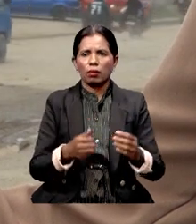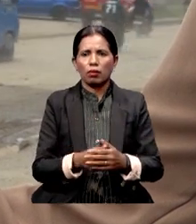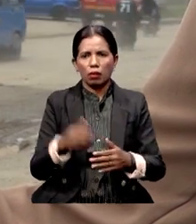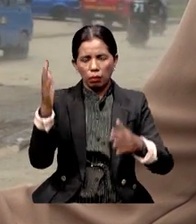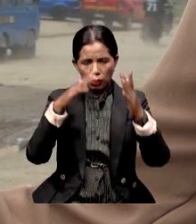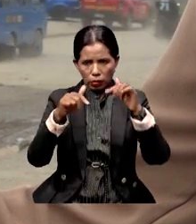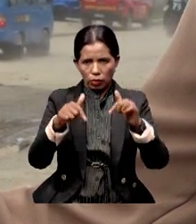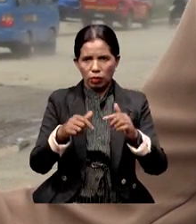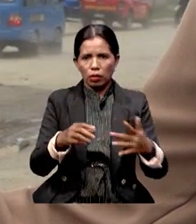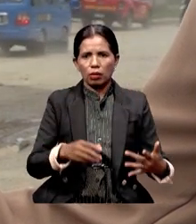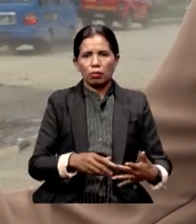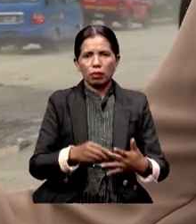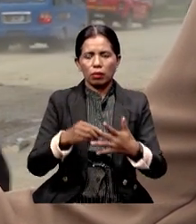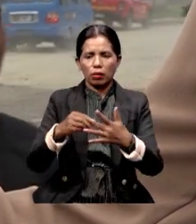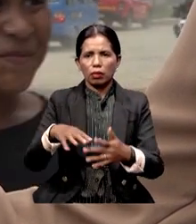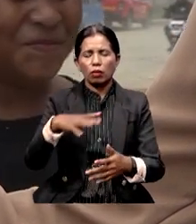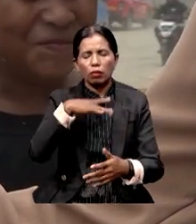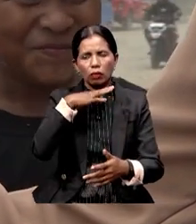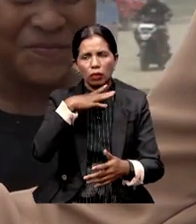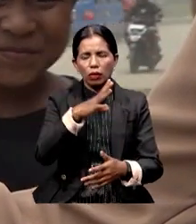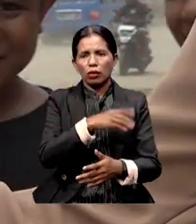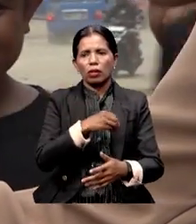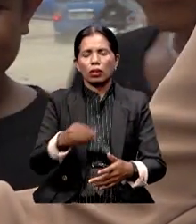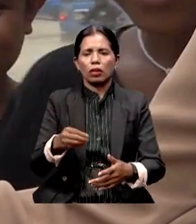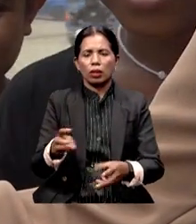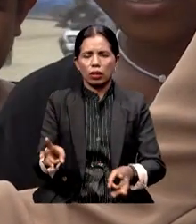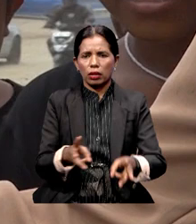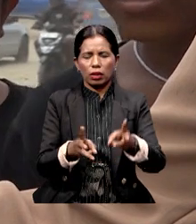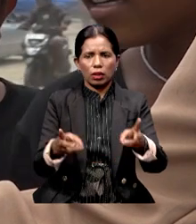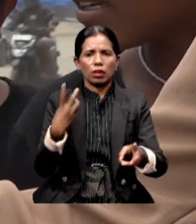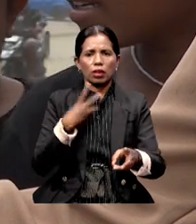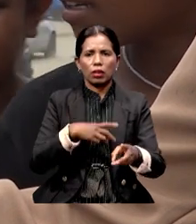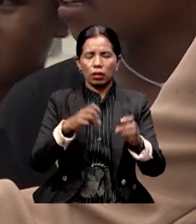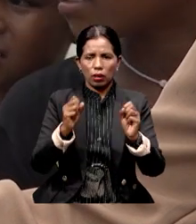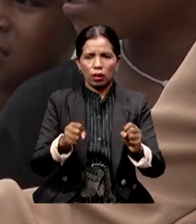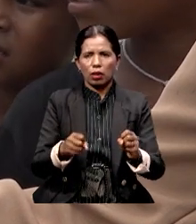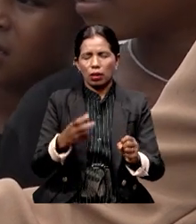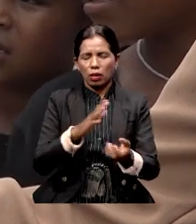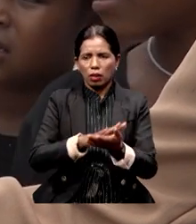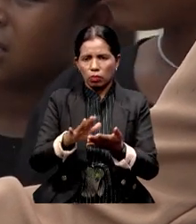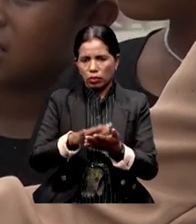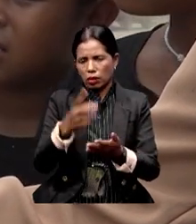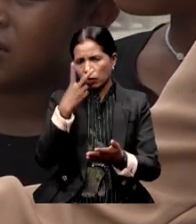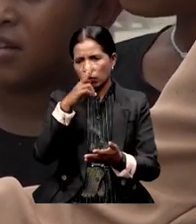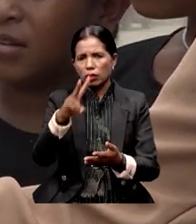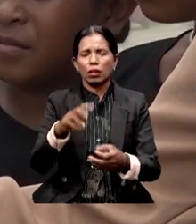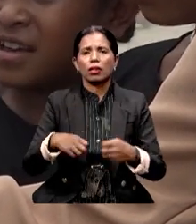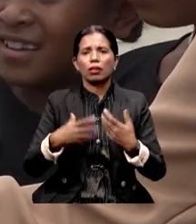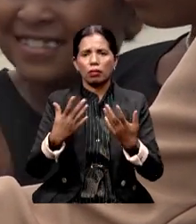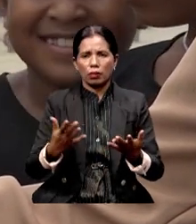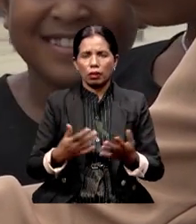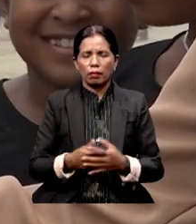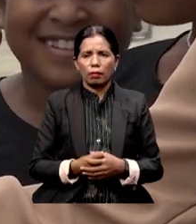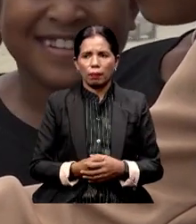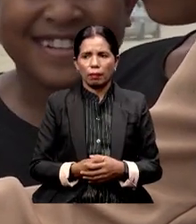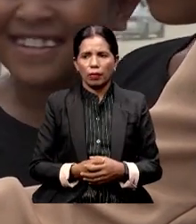problema hirak ne liliu ba foer no rai rahang hirak ne be mahestrada ne ita bele ham buka solusang han sapara atunu ne bele